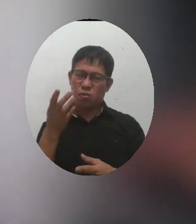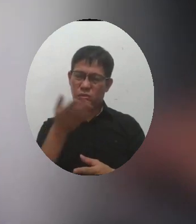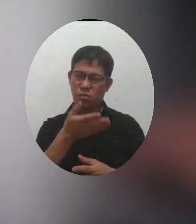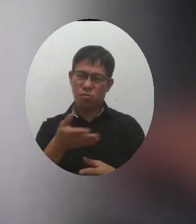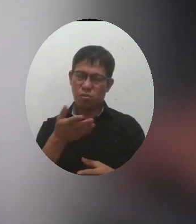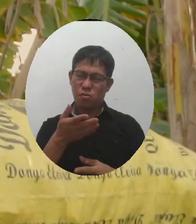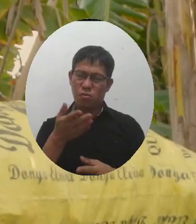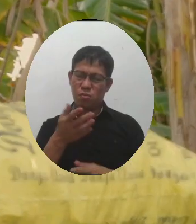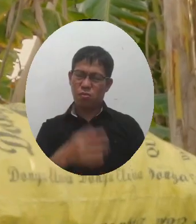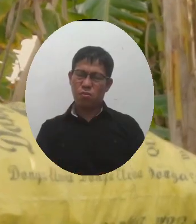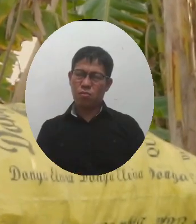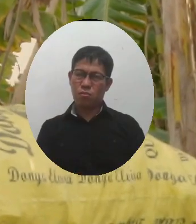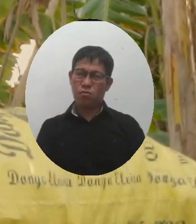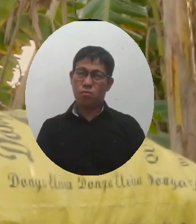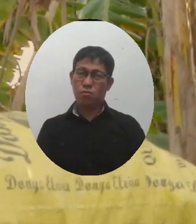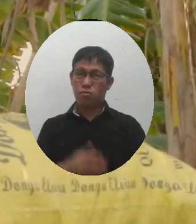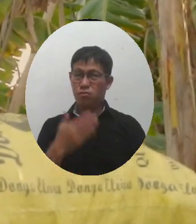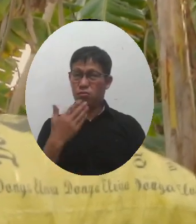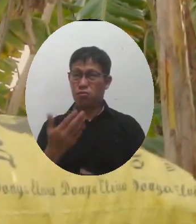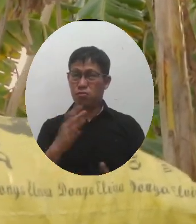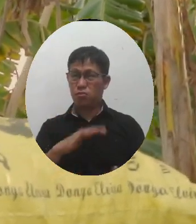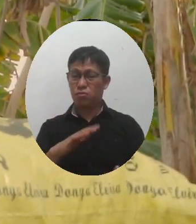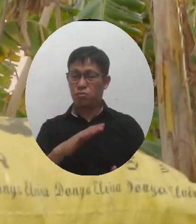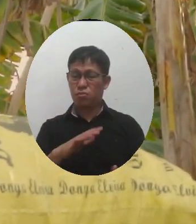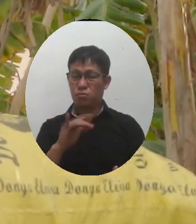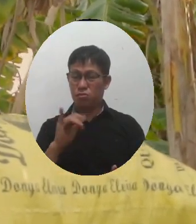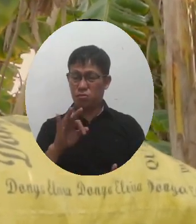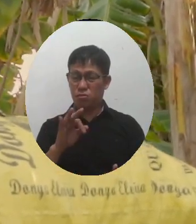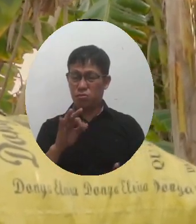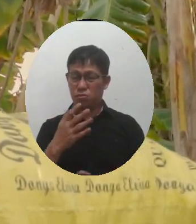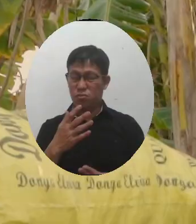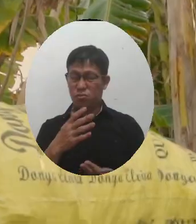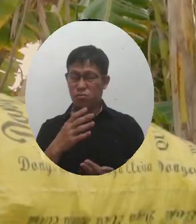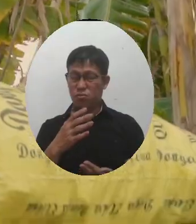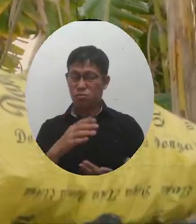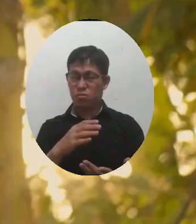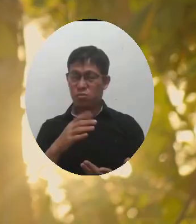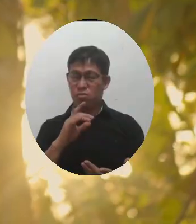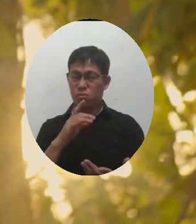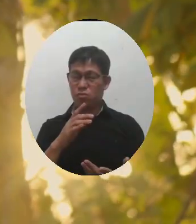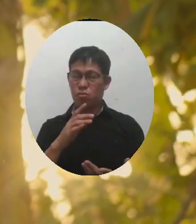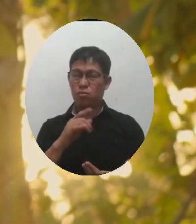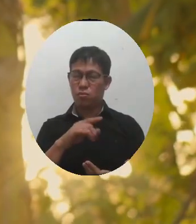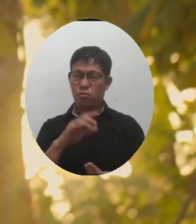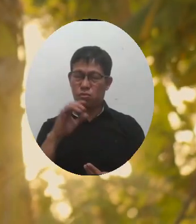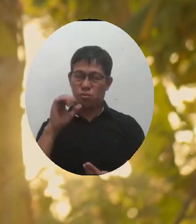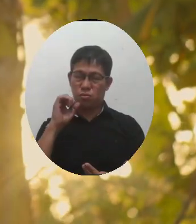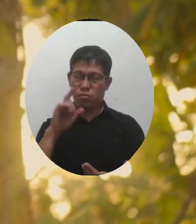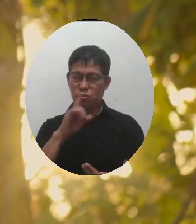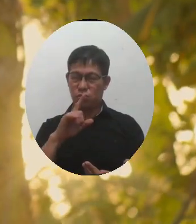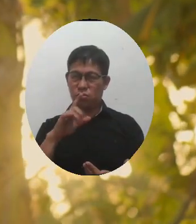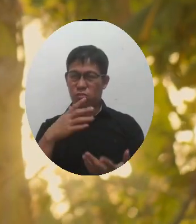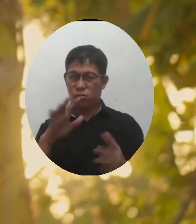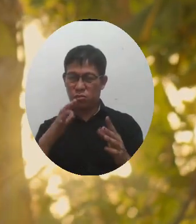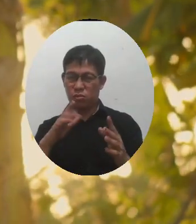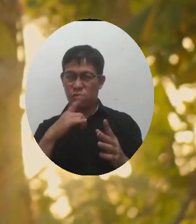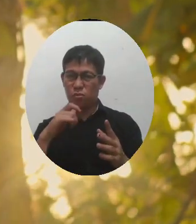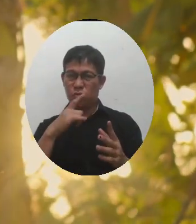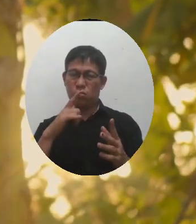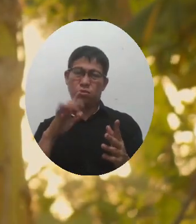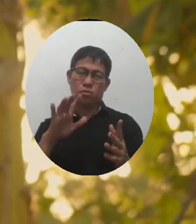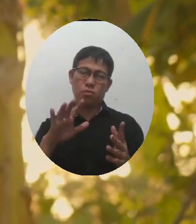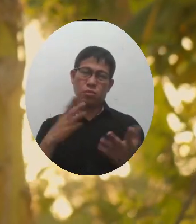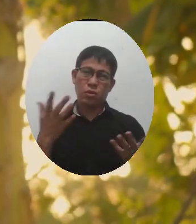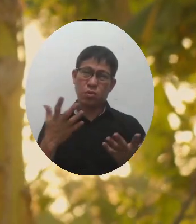ito para sa kanila. Malaking tulong nga. Buti, nako, lalo na kung ako hindi pa ako naging senior. Lalong-lalo na.